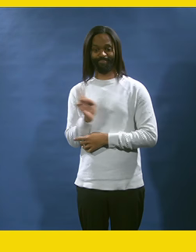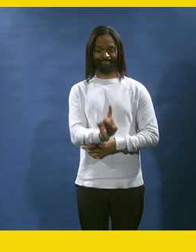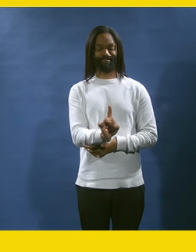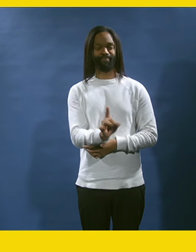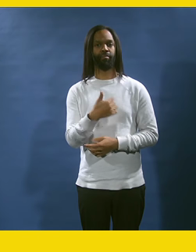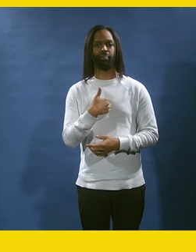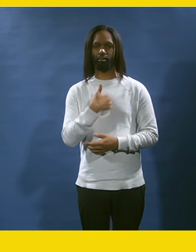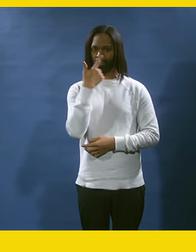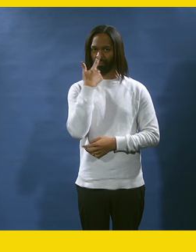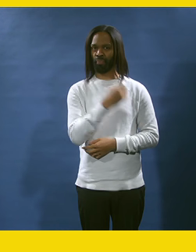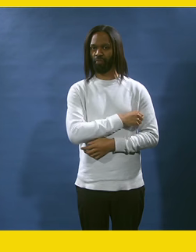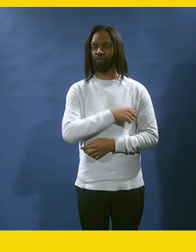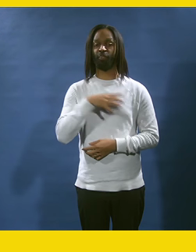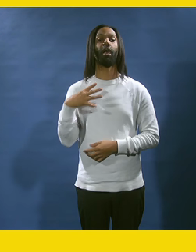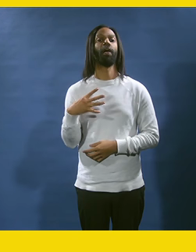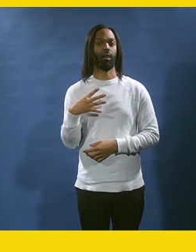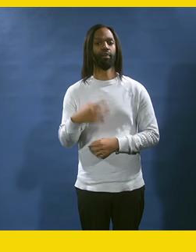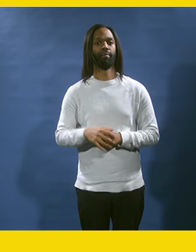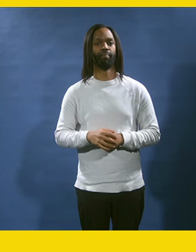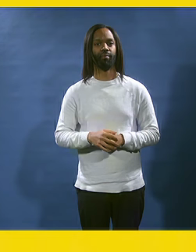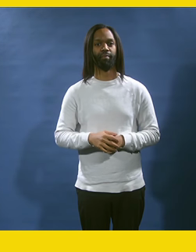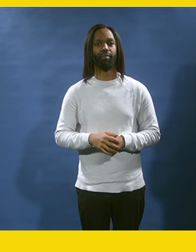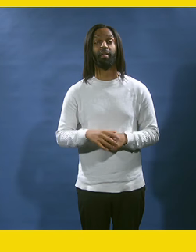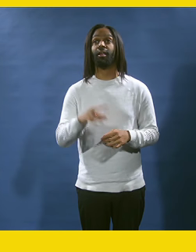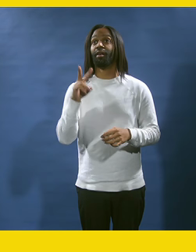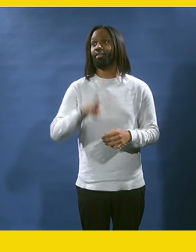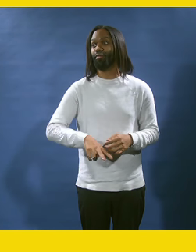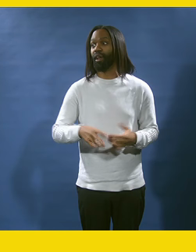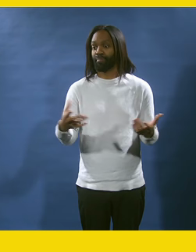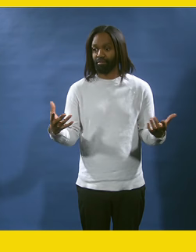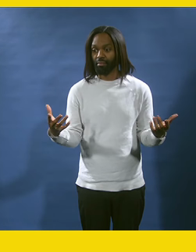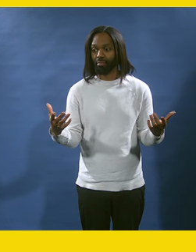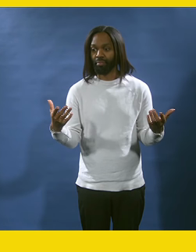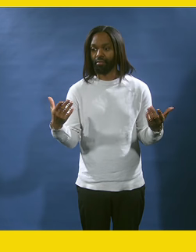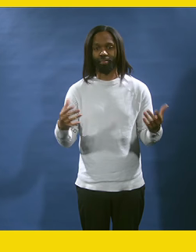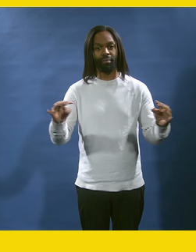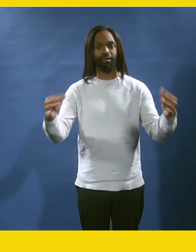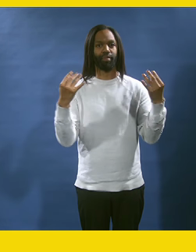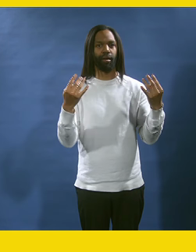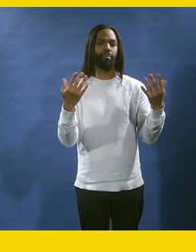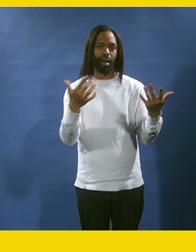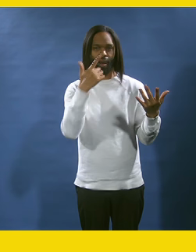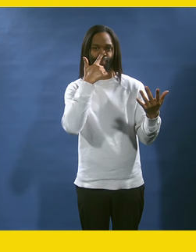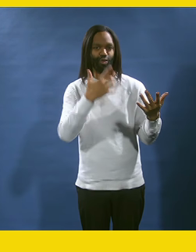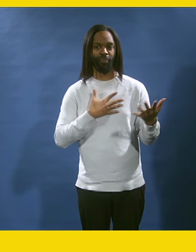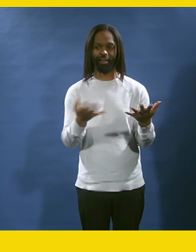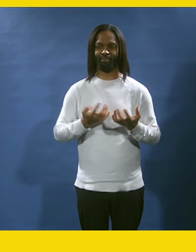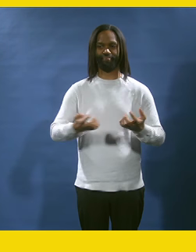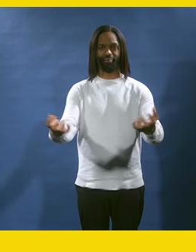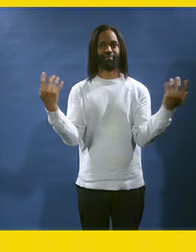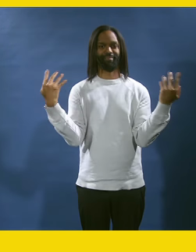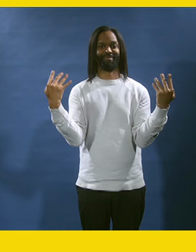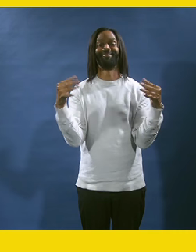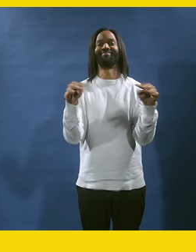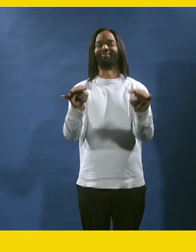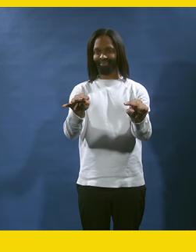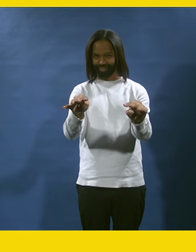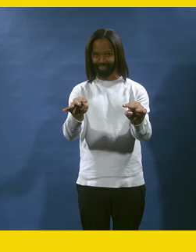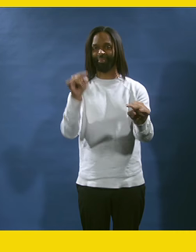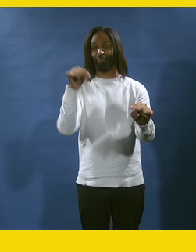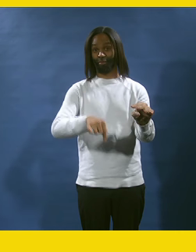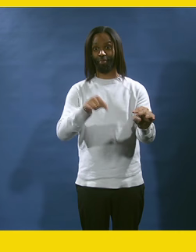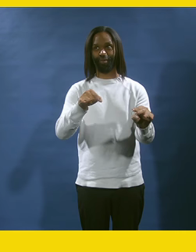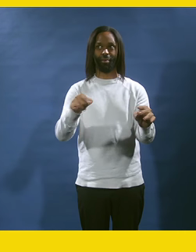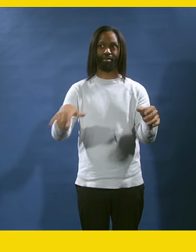vrai que là, l'éclairage est sur la scène, mais je crois que l'éclairage devrait être devant cette salle qui est pleine. Et vraiment, je